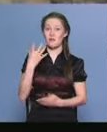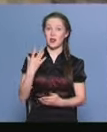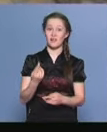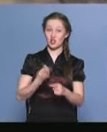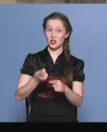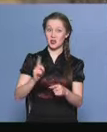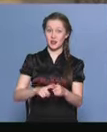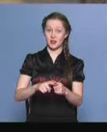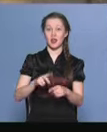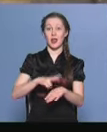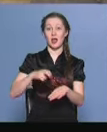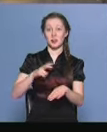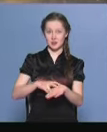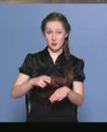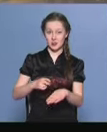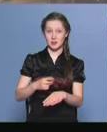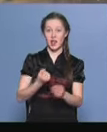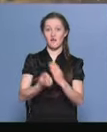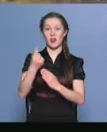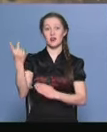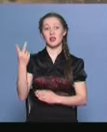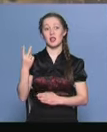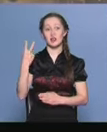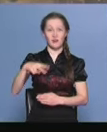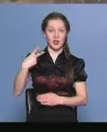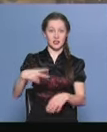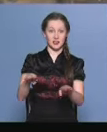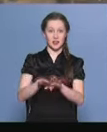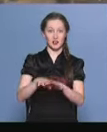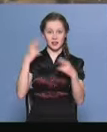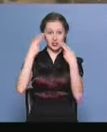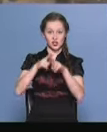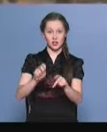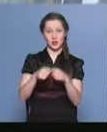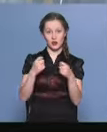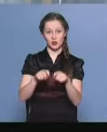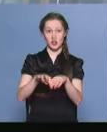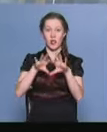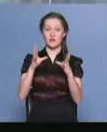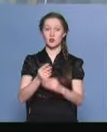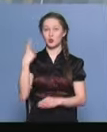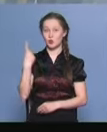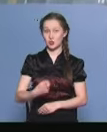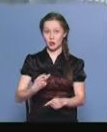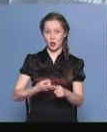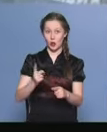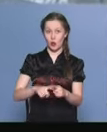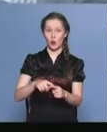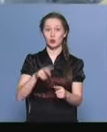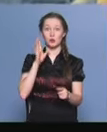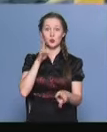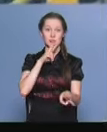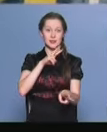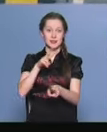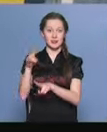сотрудники госавтоинспекции выявили в Ижевске 20 подобных технических нарушений. Целую неделю инспекторы ГИБДД будут пристально следить и